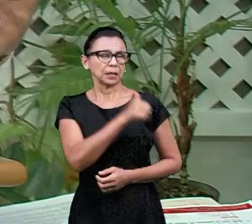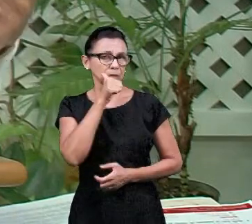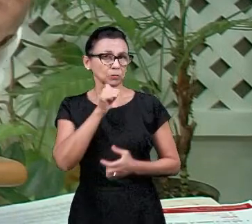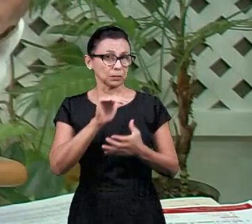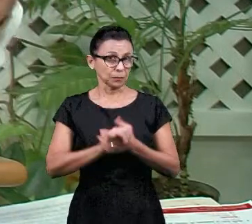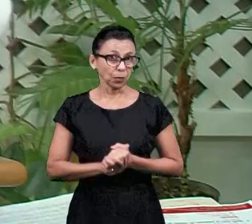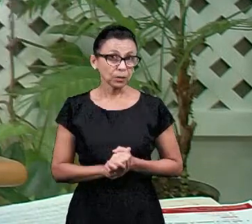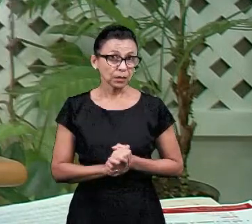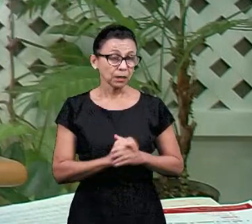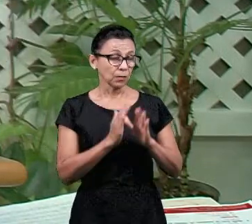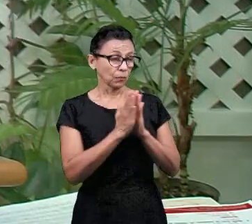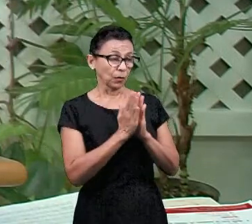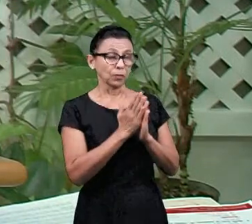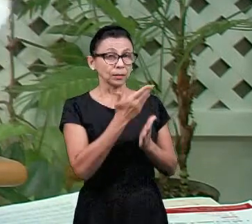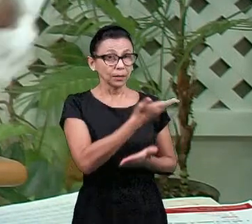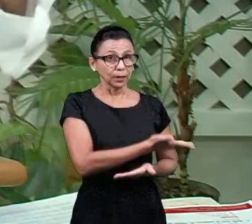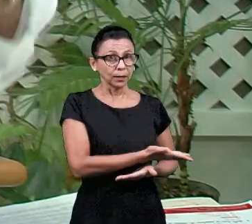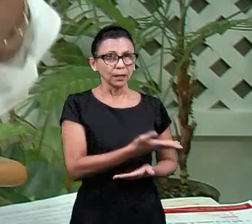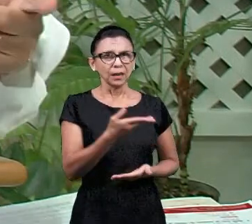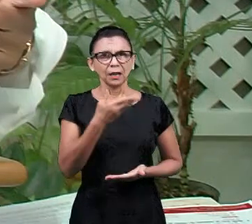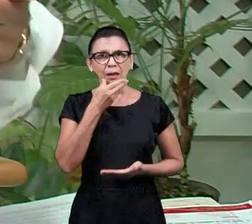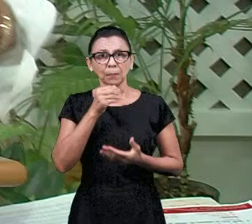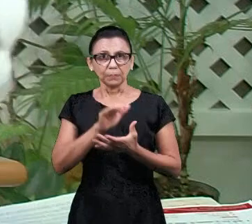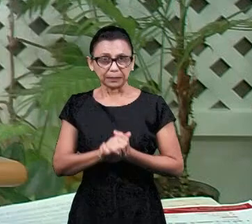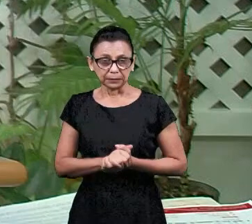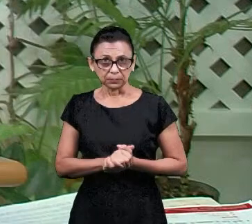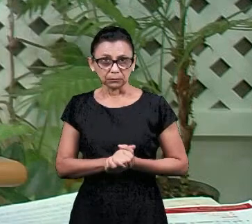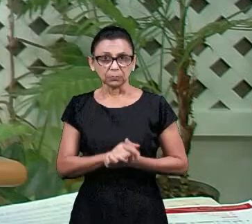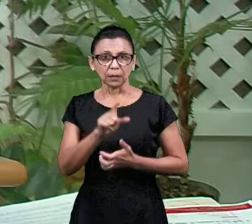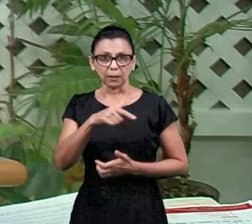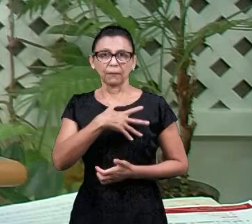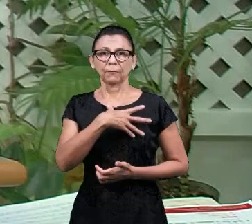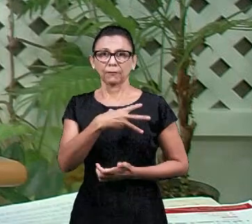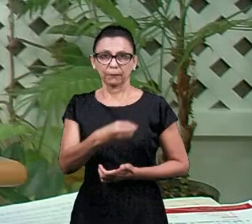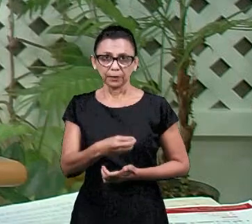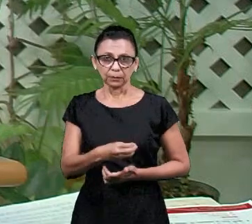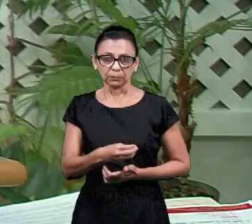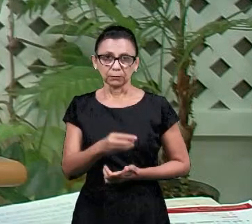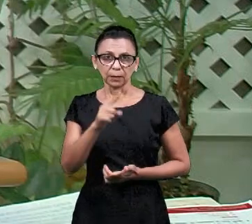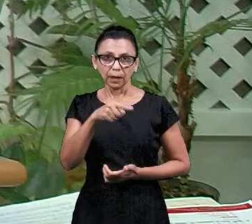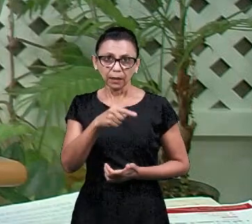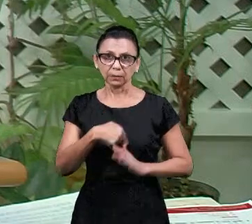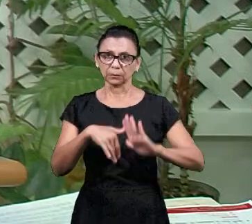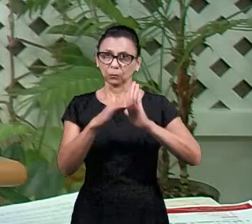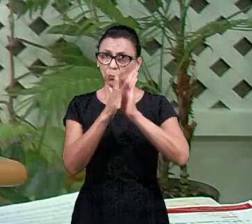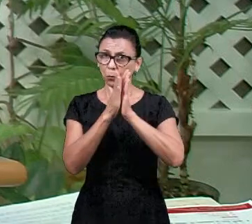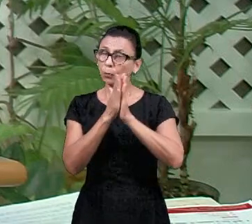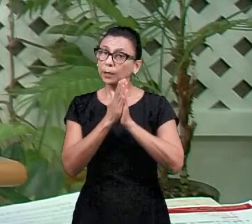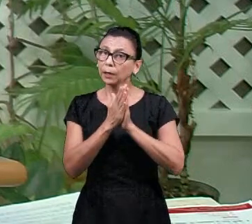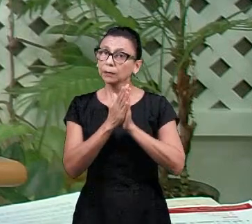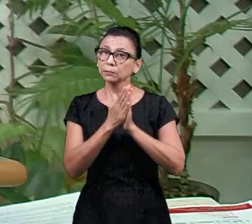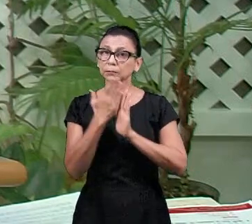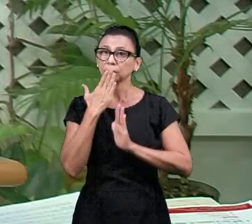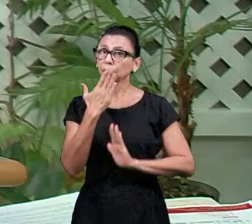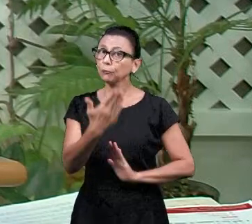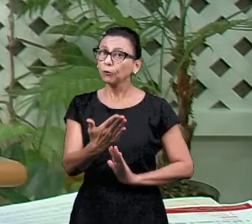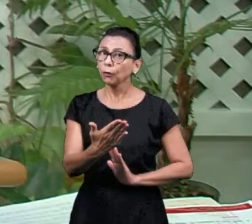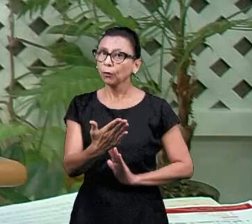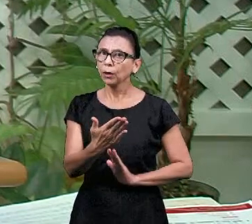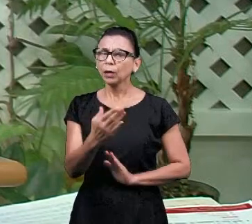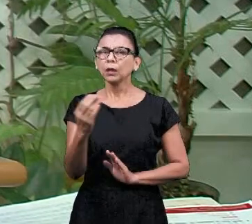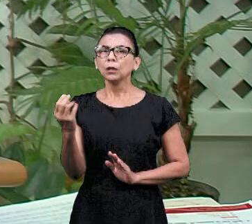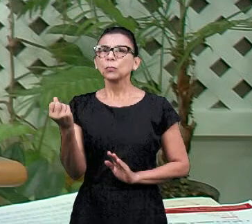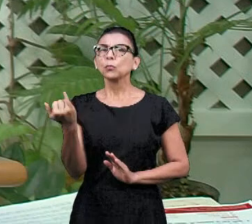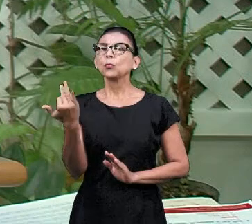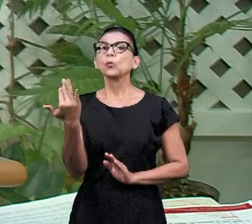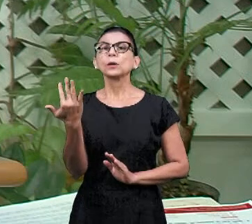votre époux? Vous allez prier pour lui. Il a besoin, votre enfant, votre prochain? Hein? Un seul?